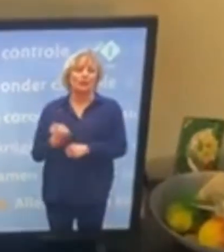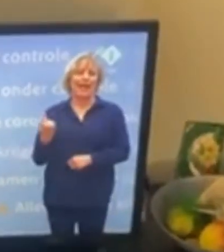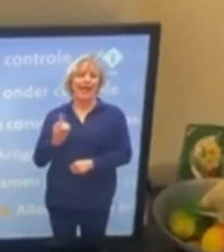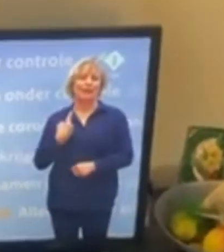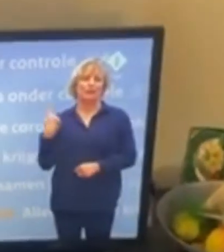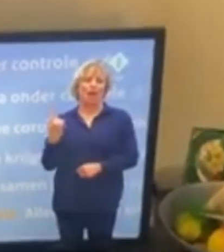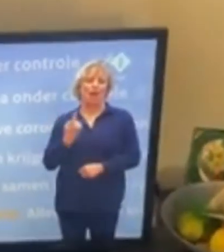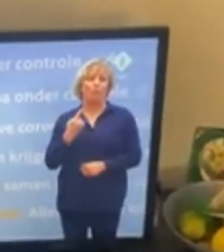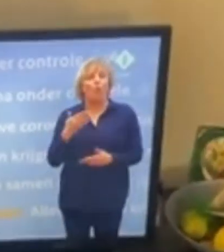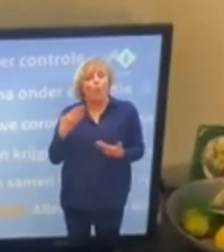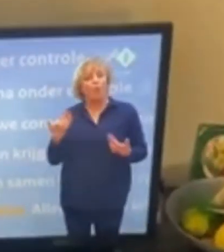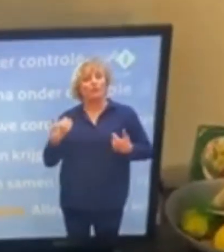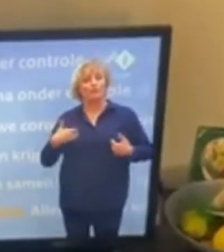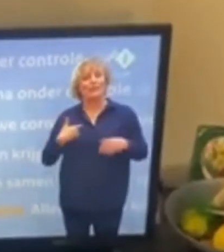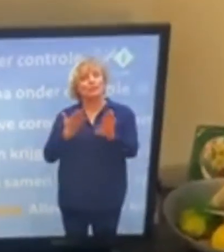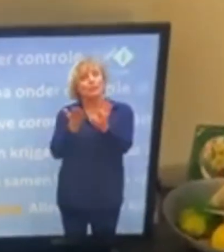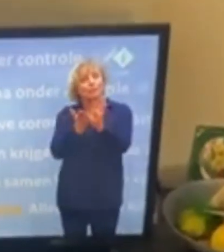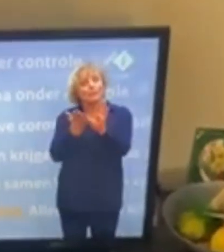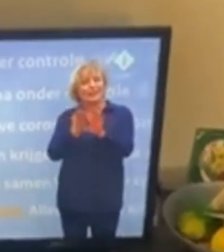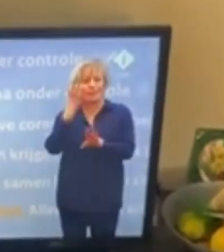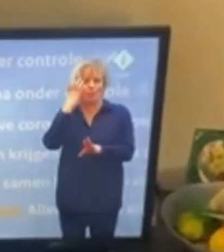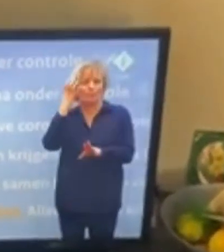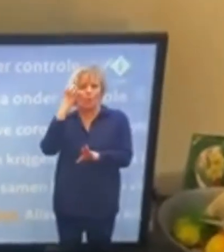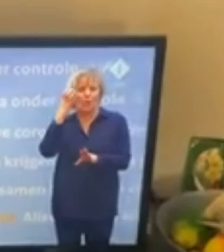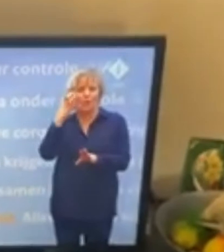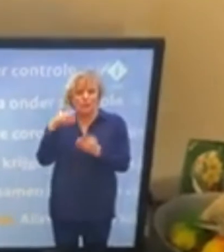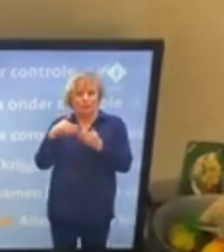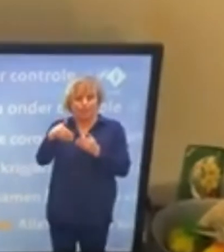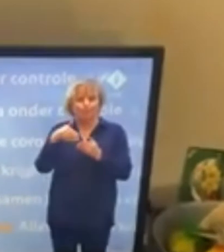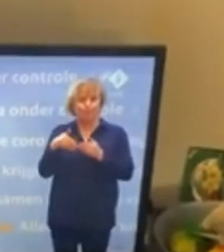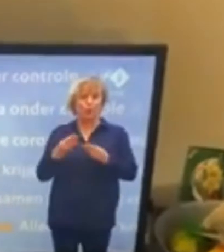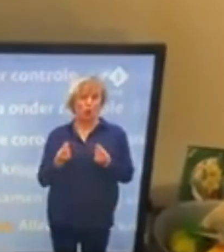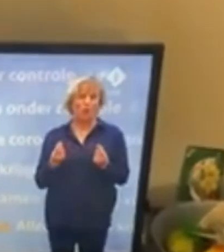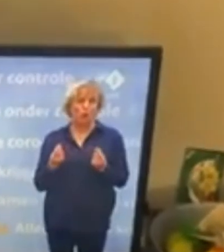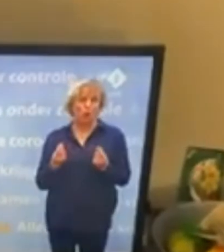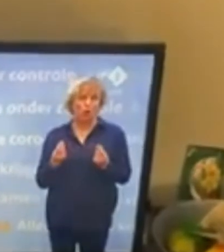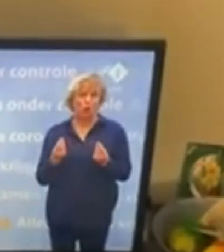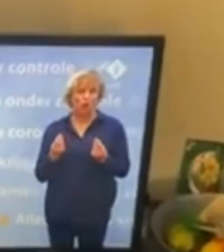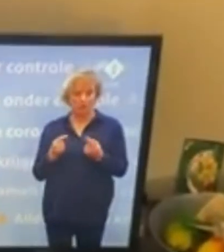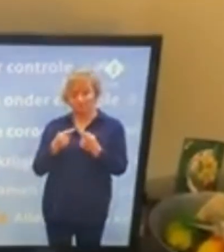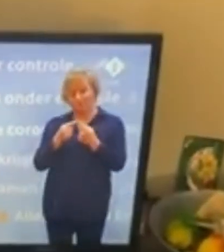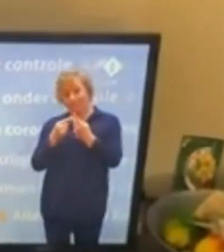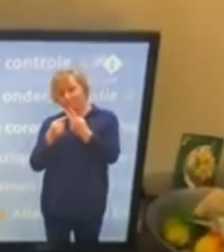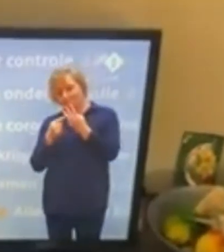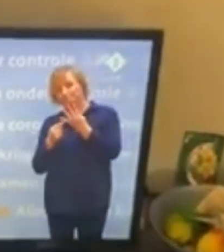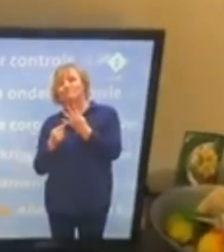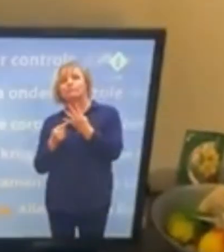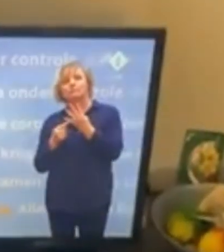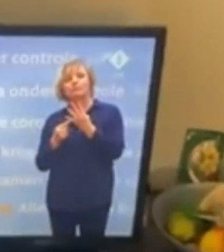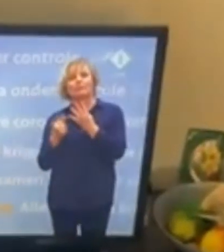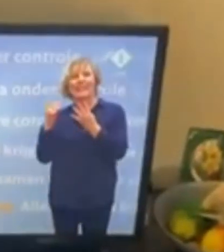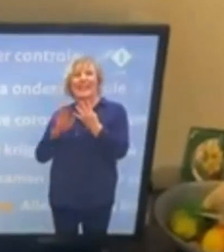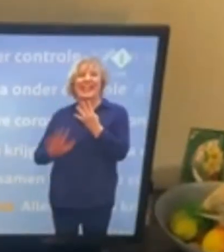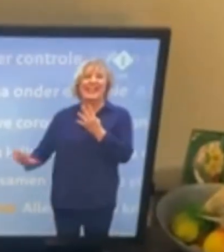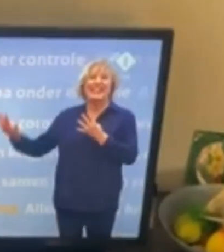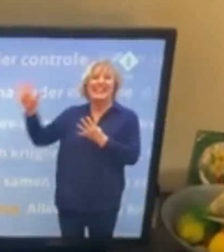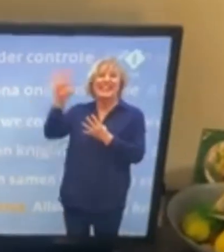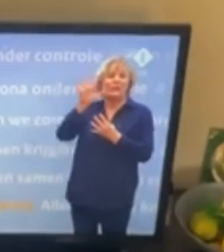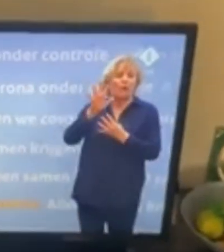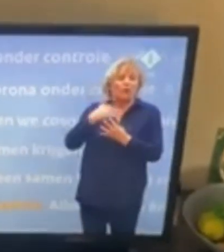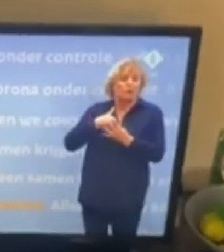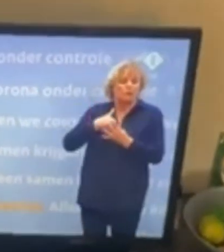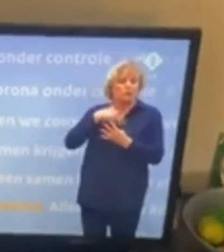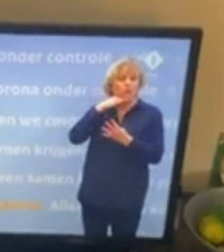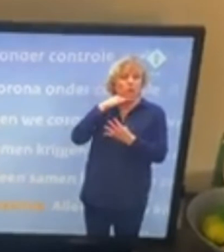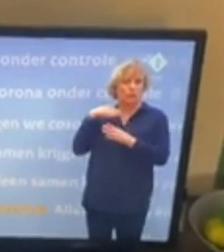ook met psychische problemen die daar extra gevoelig voor zijn. Dus er zijn mensen die binnen in Nederland, wat langzaam helemaal klaar is met dat virus